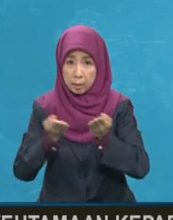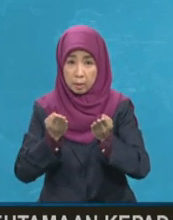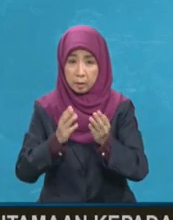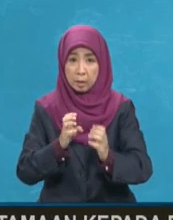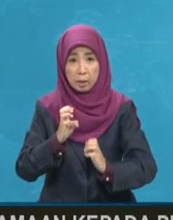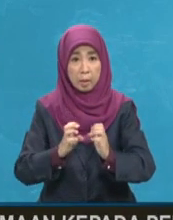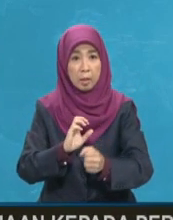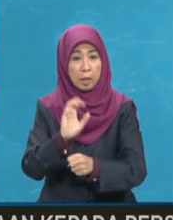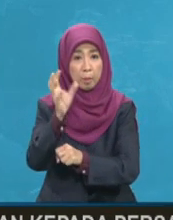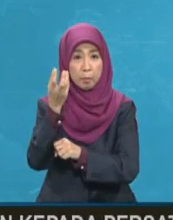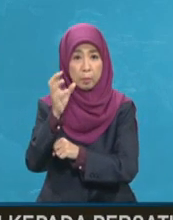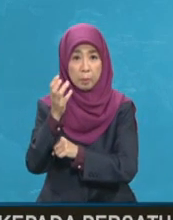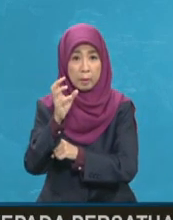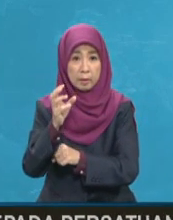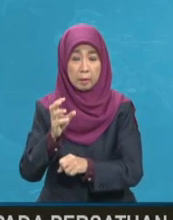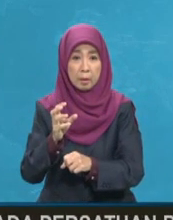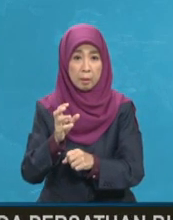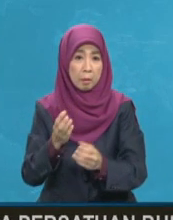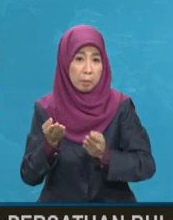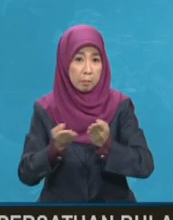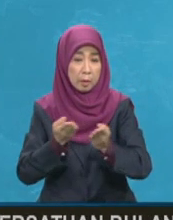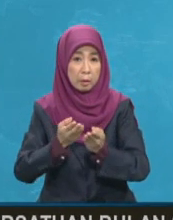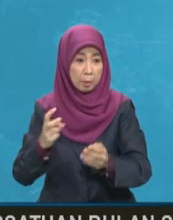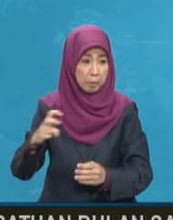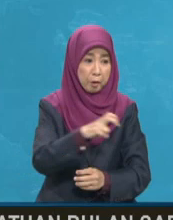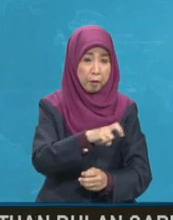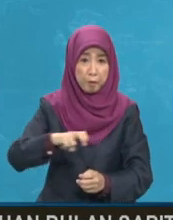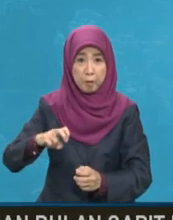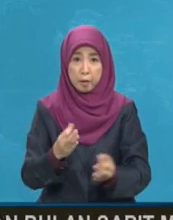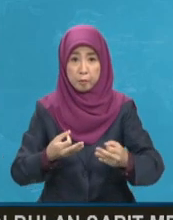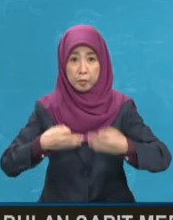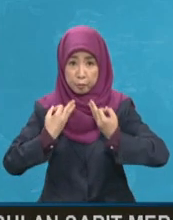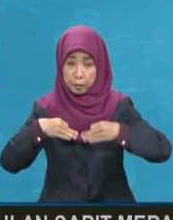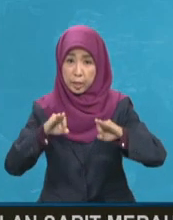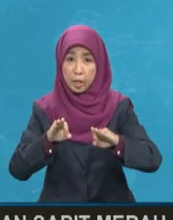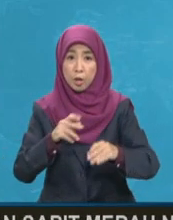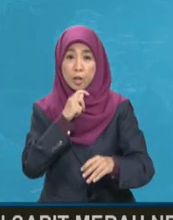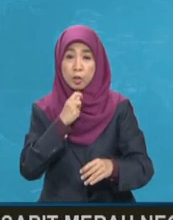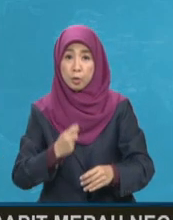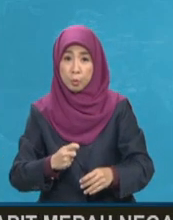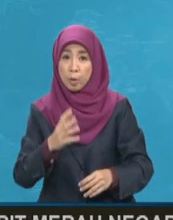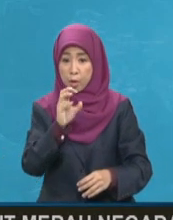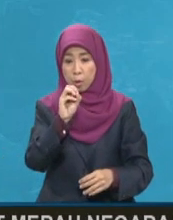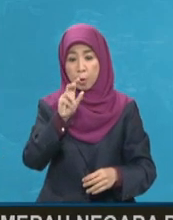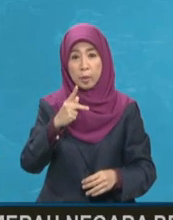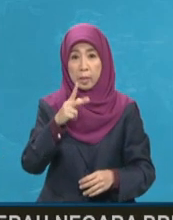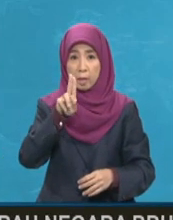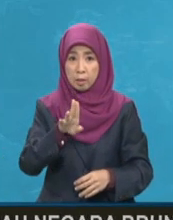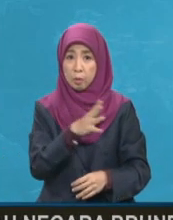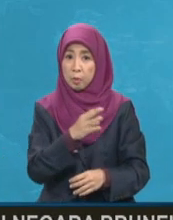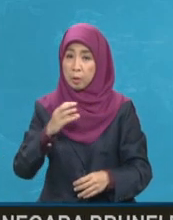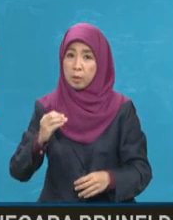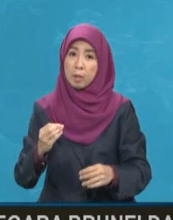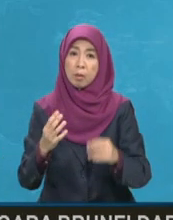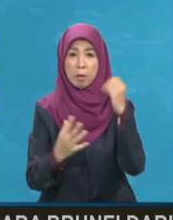masyarakat dilancarkan ia meliputi primatan pengangkutan percuma kepada warga emas orang berkeperluan khas dan keluarga